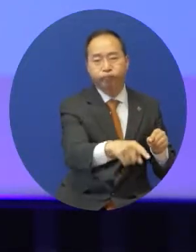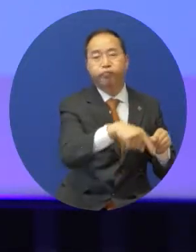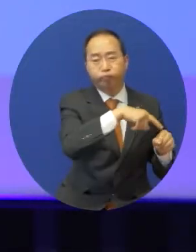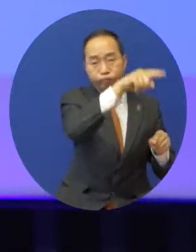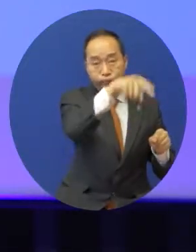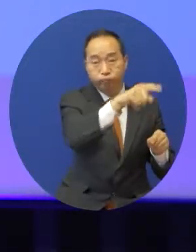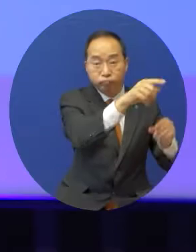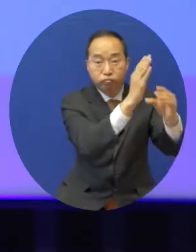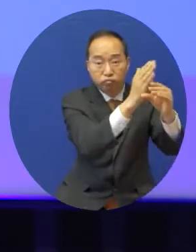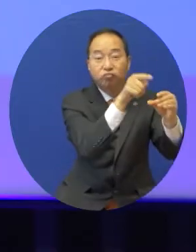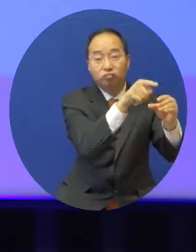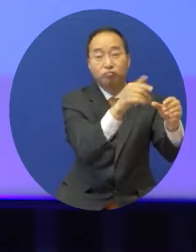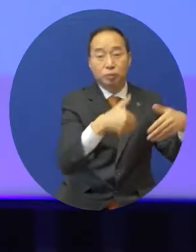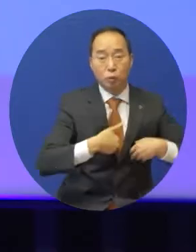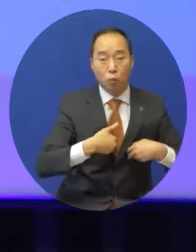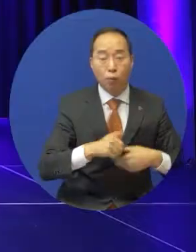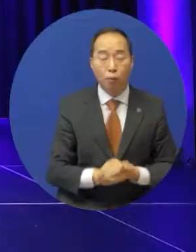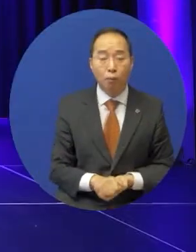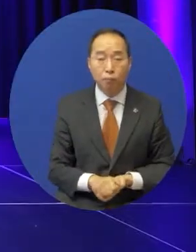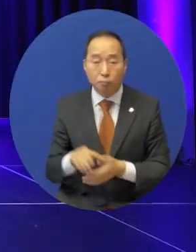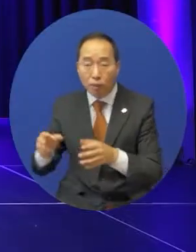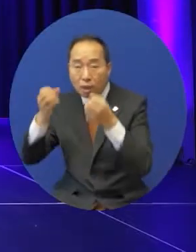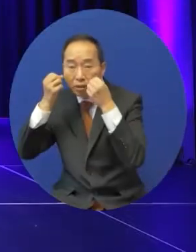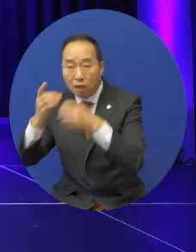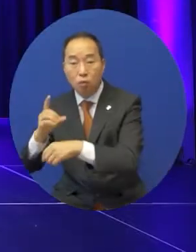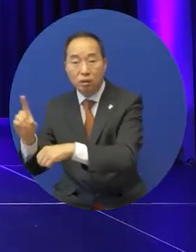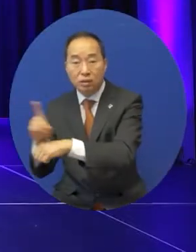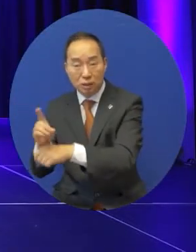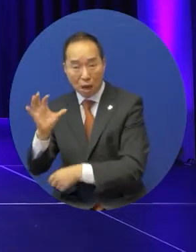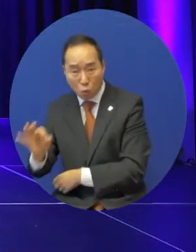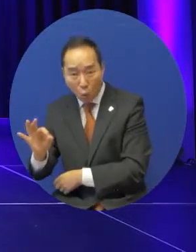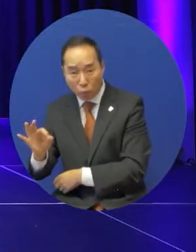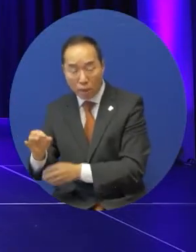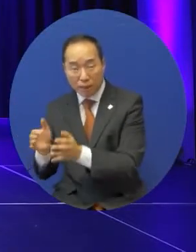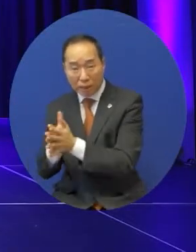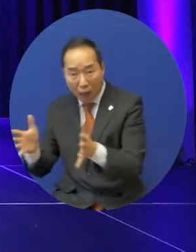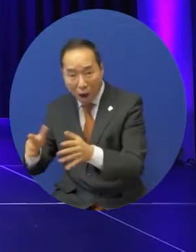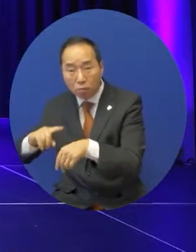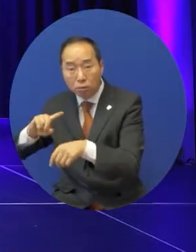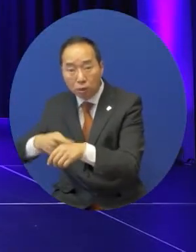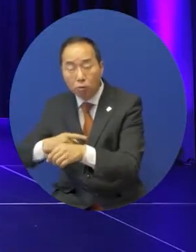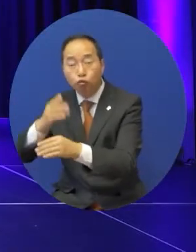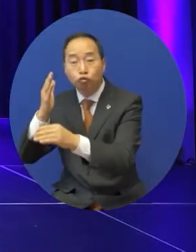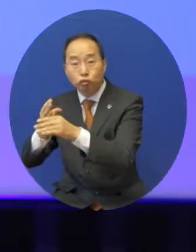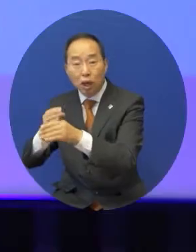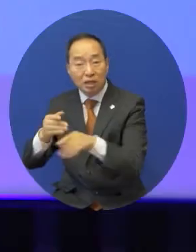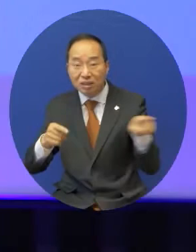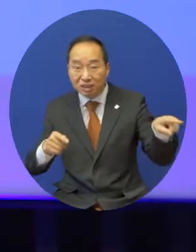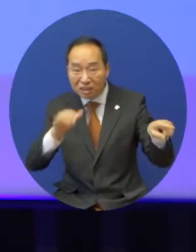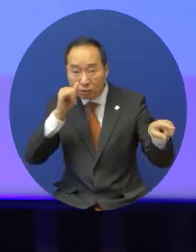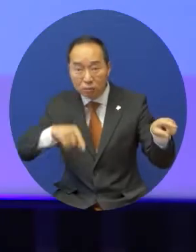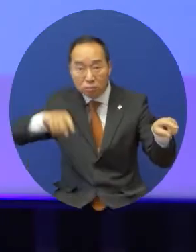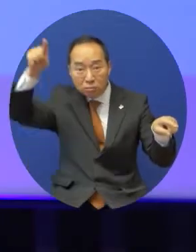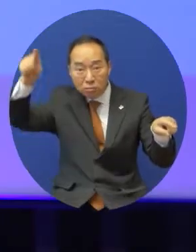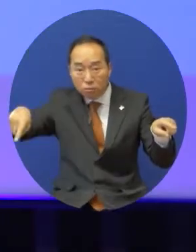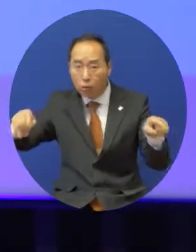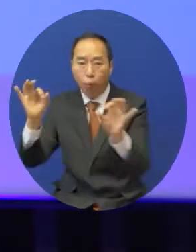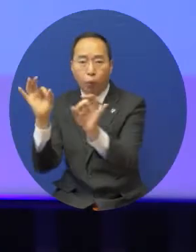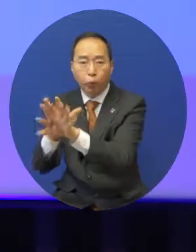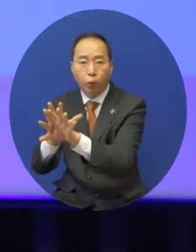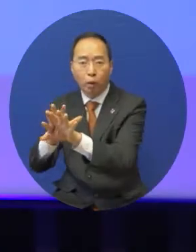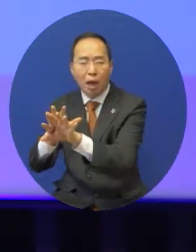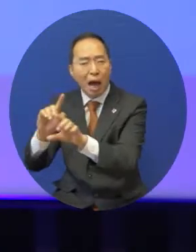새로운 금융 시스템이 만들어지면 미들맨의 역할이 급격하게 축소가 되거나 또 그